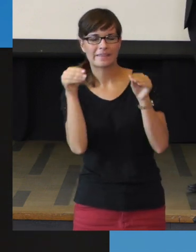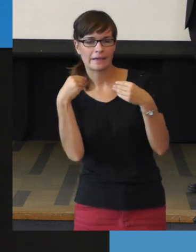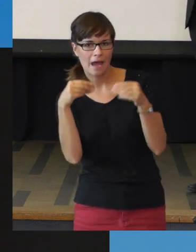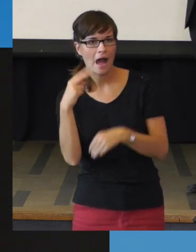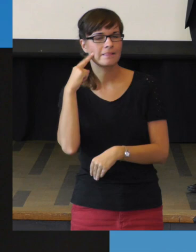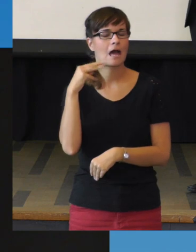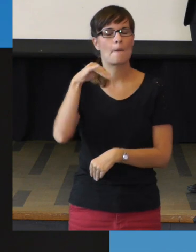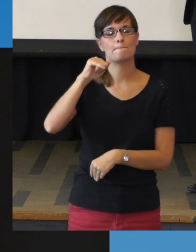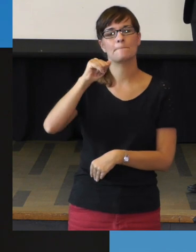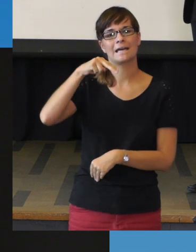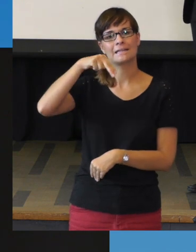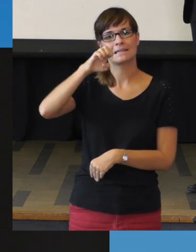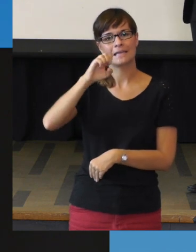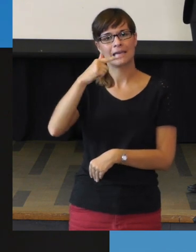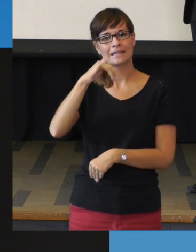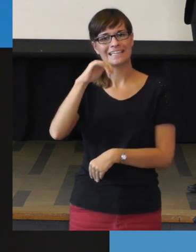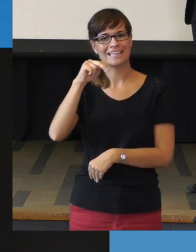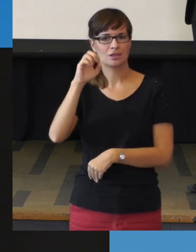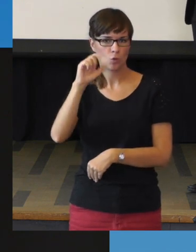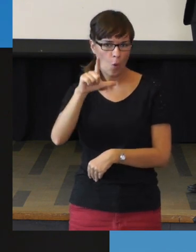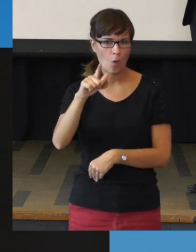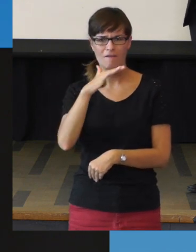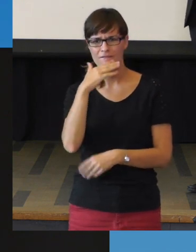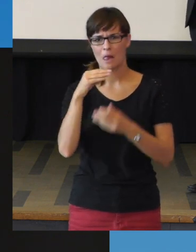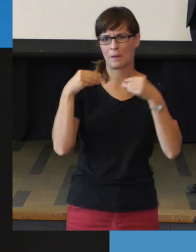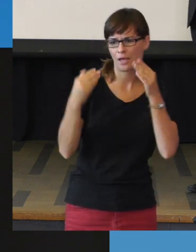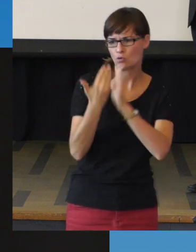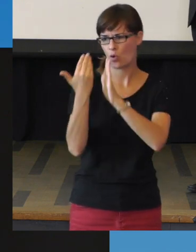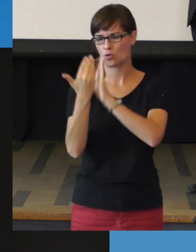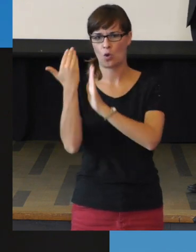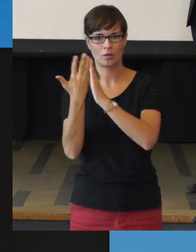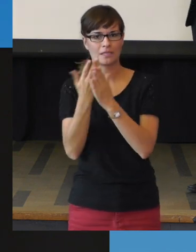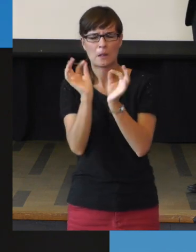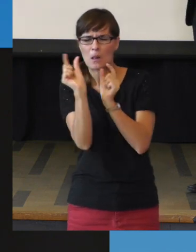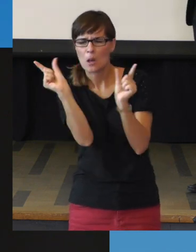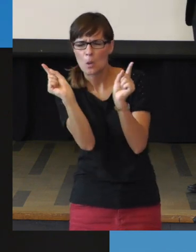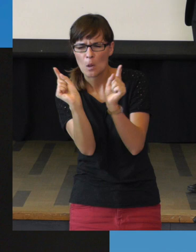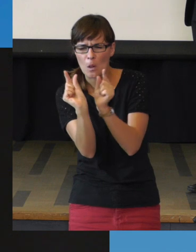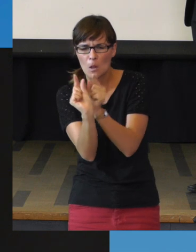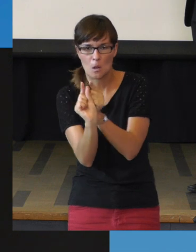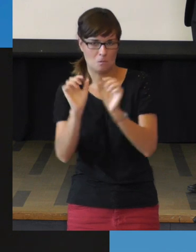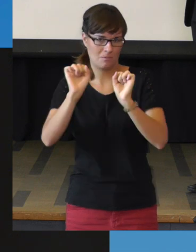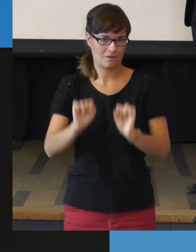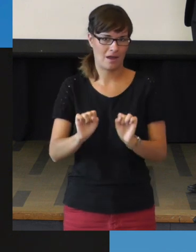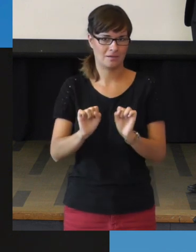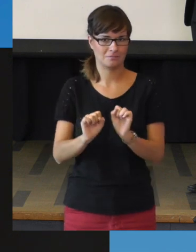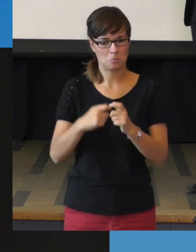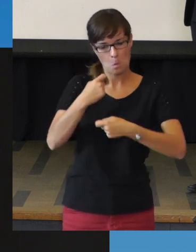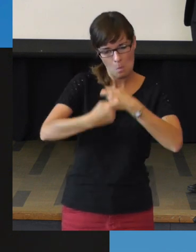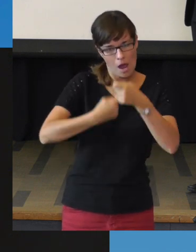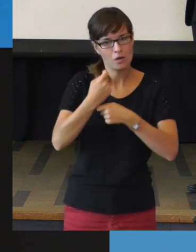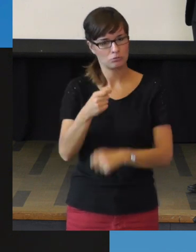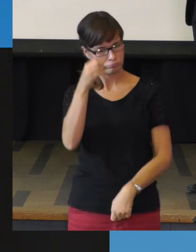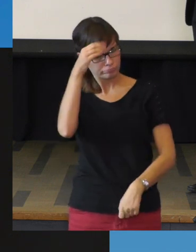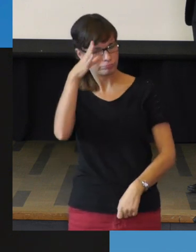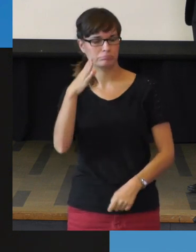immer weniger invasiv sein müssen, um heutzutage viele, viele Sachen gut und kompetent behandeln zu können. Wobei